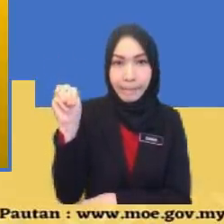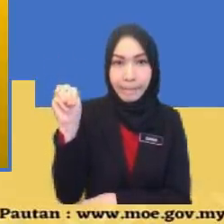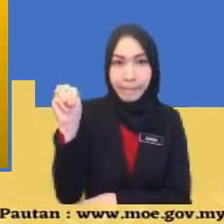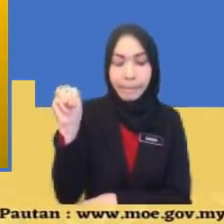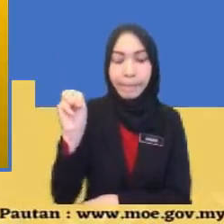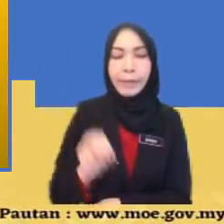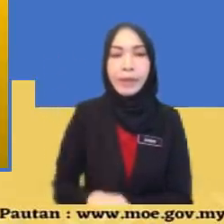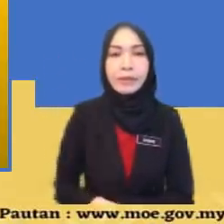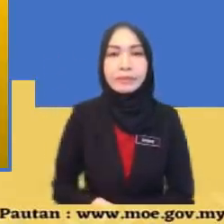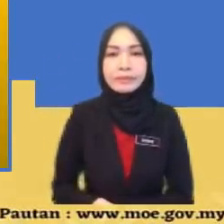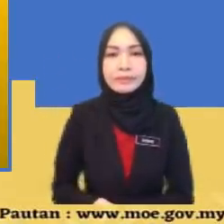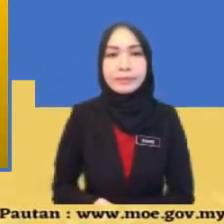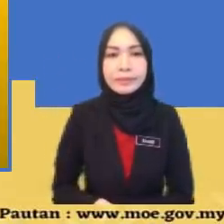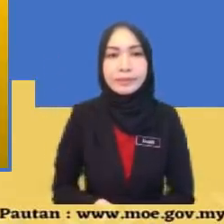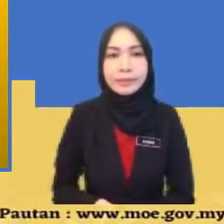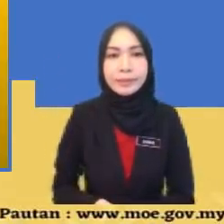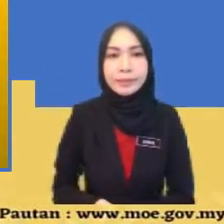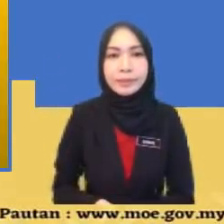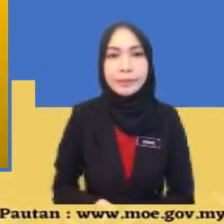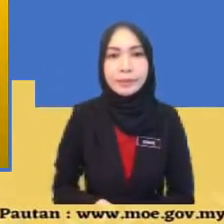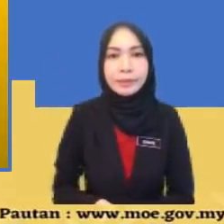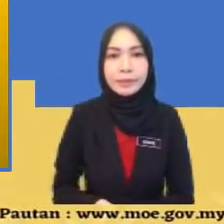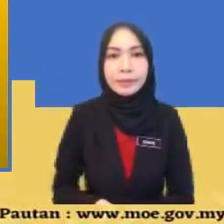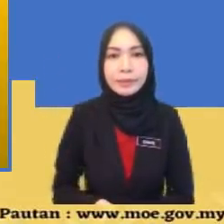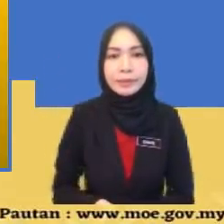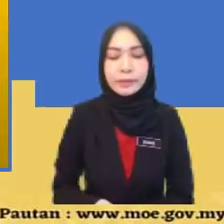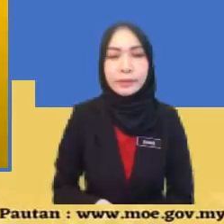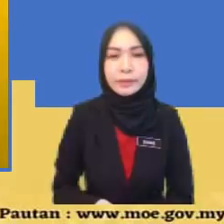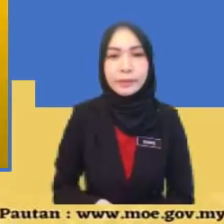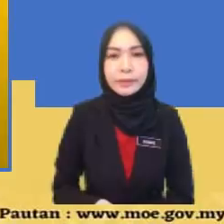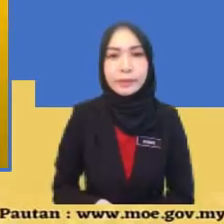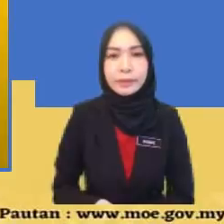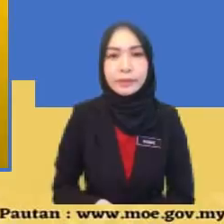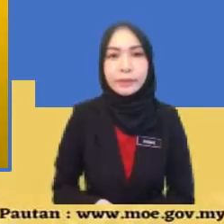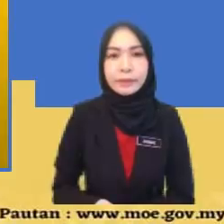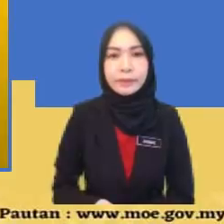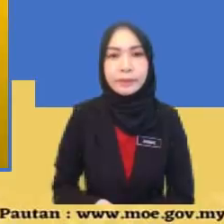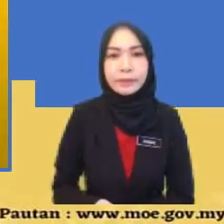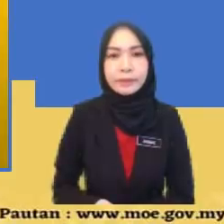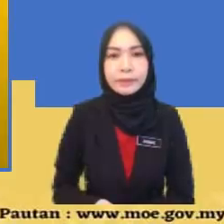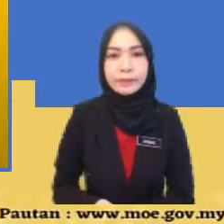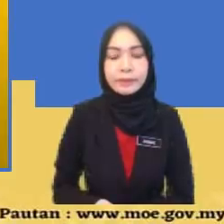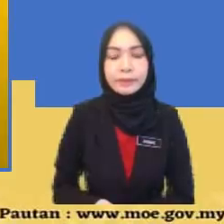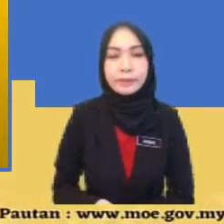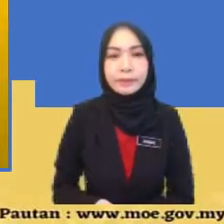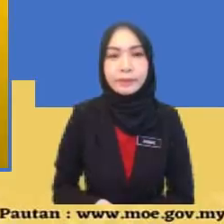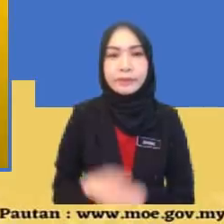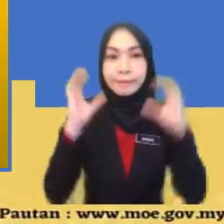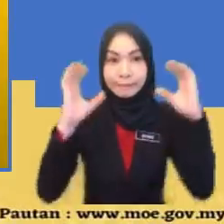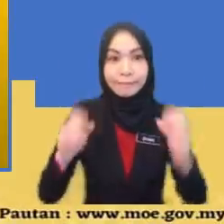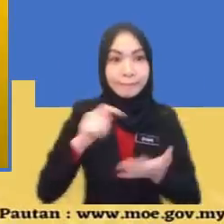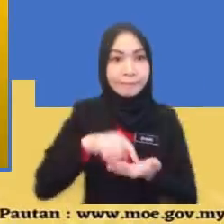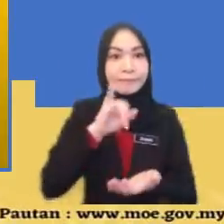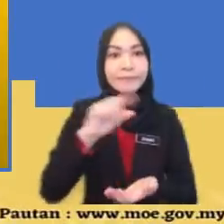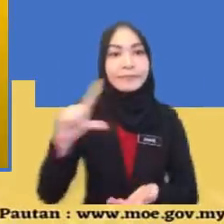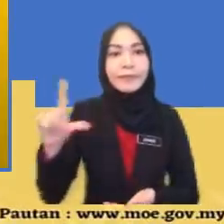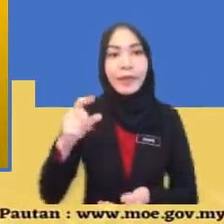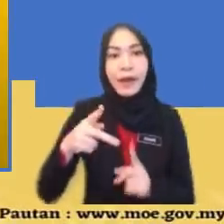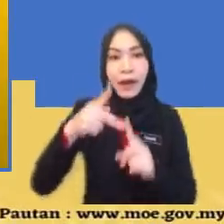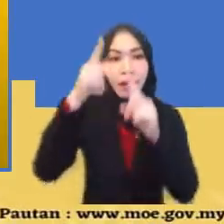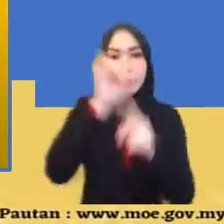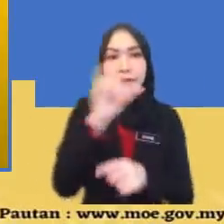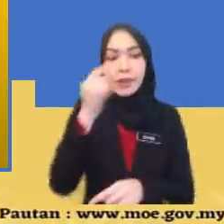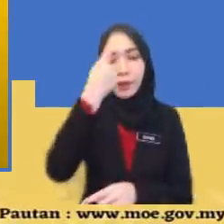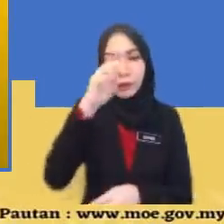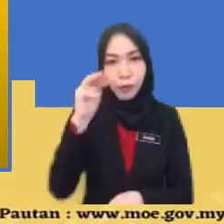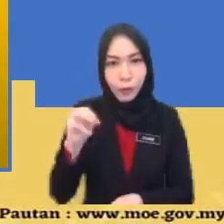mengirim jadi objektif pelaksanaan pemugaran literasi dan numerasi ini khususnya untuk mode-mode tak